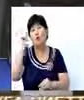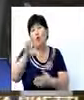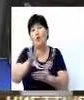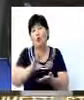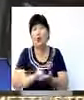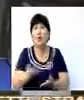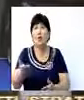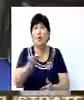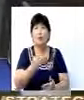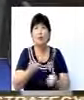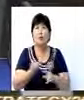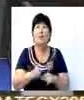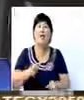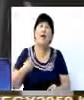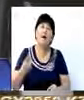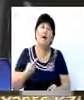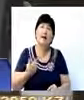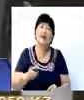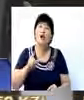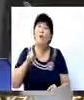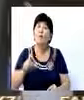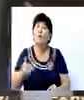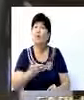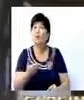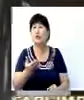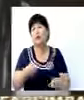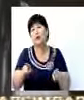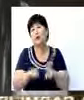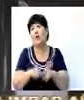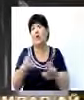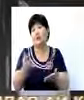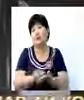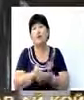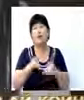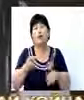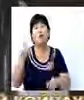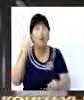Біз үшін, осы кадр мамандар үшін бұл өте таптырмас құрал деп ойлаймын.